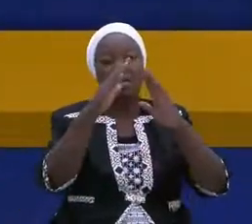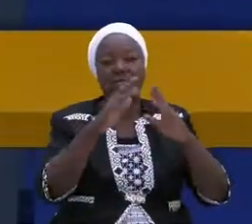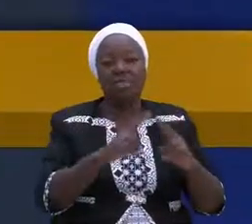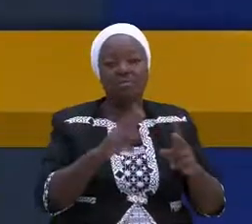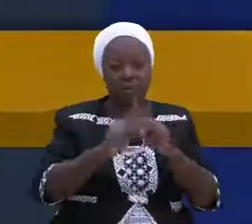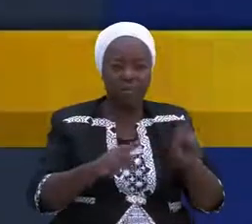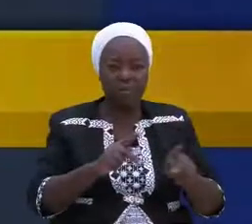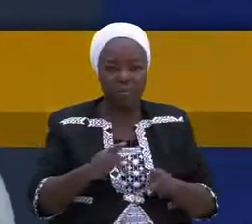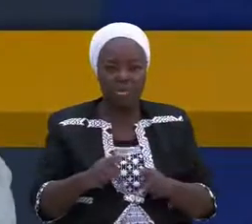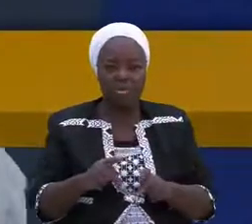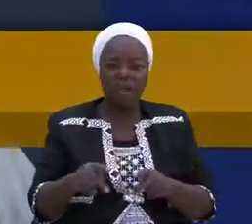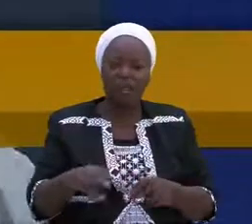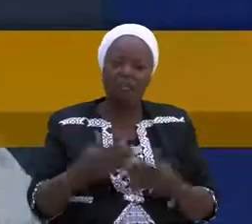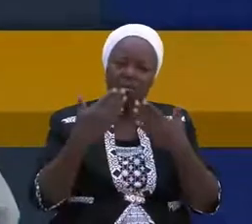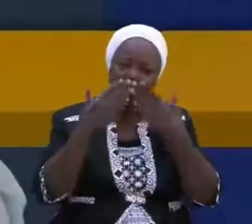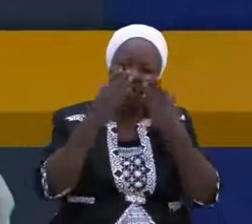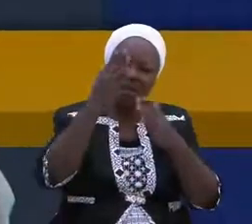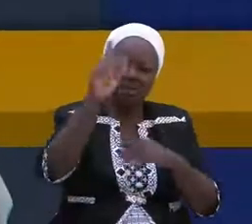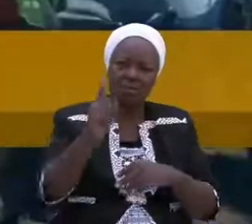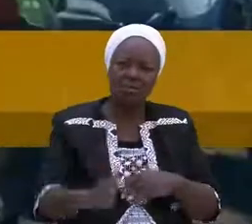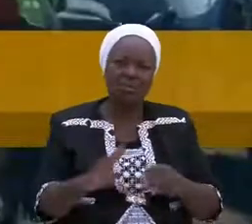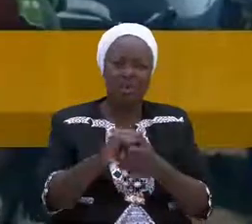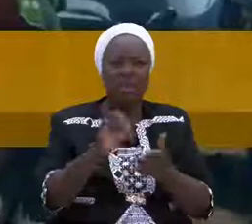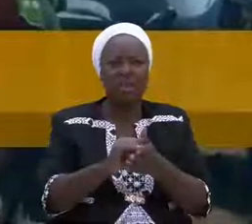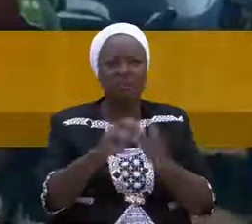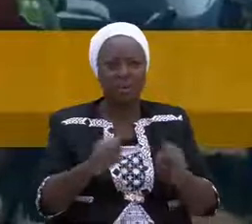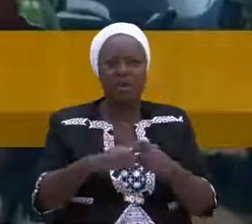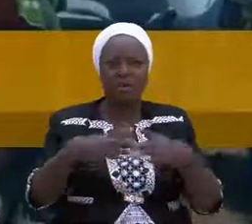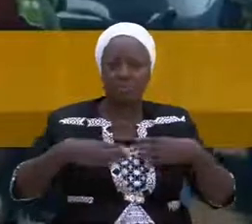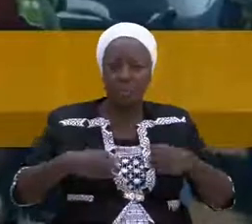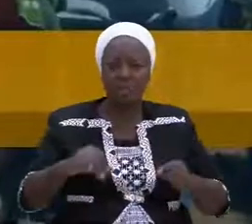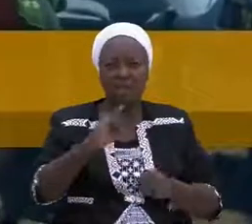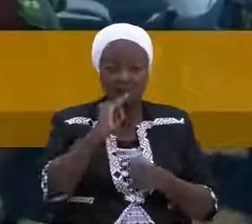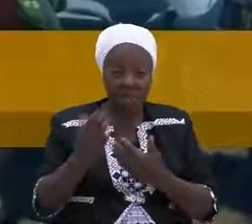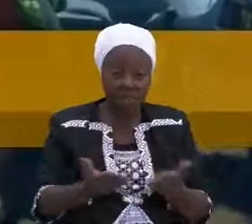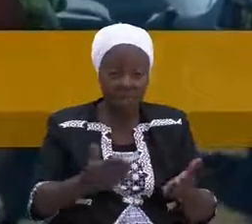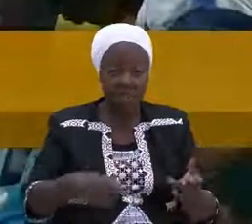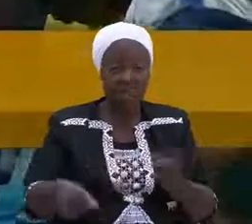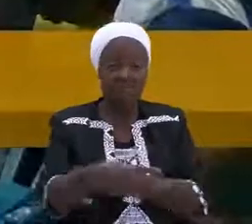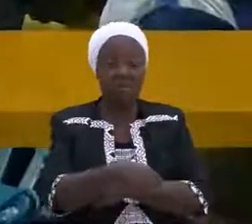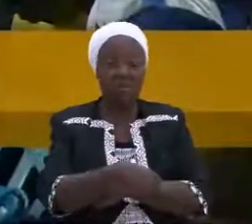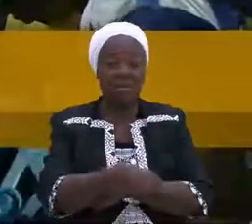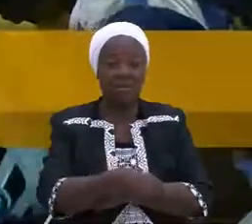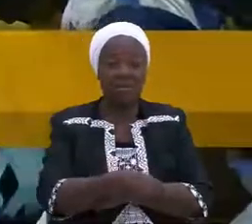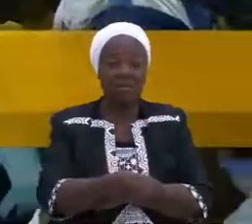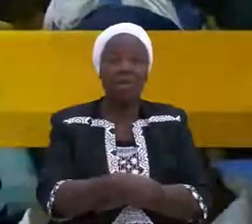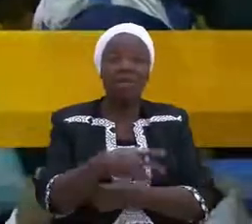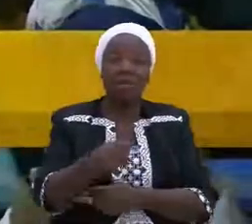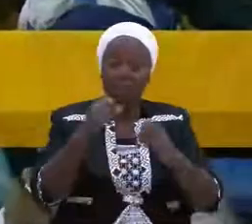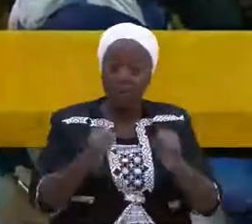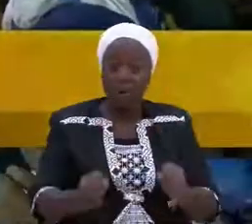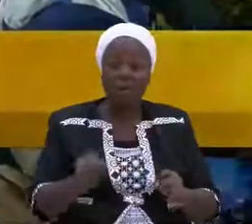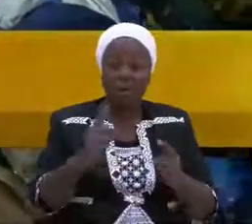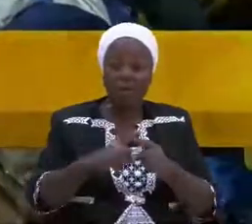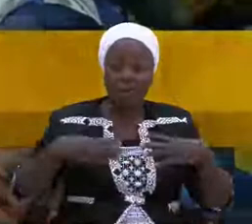Dieu merci, sa puissance pour guérir est encore là aujourd'hui. La puissance pour te guérir, la puissance pour te